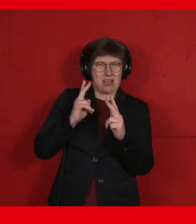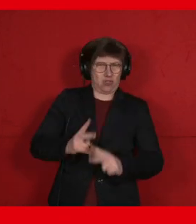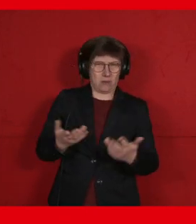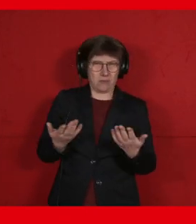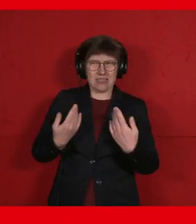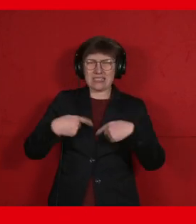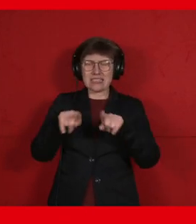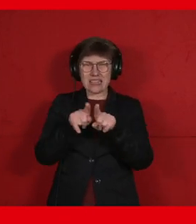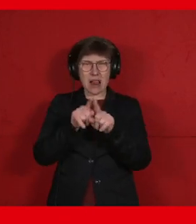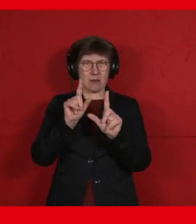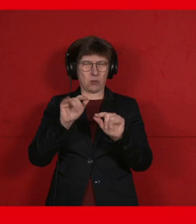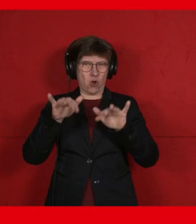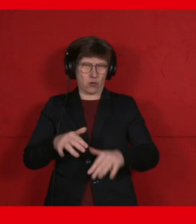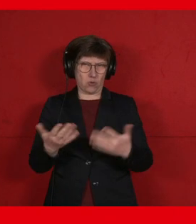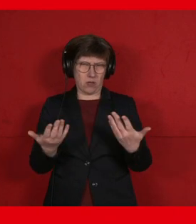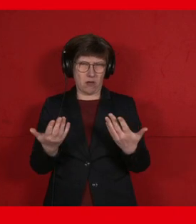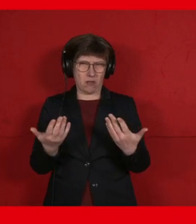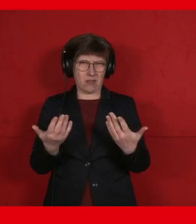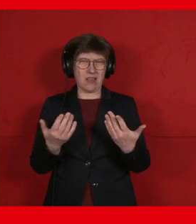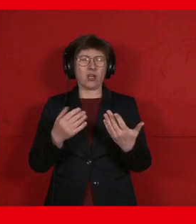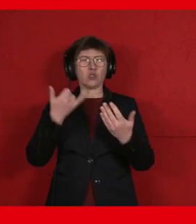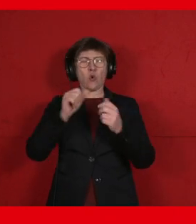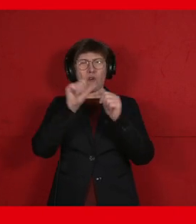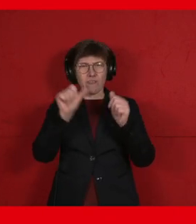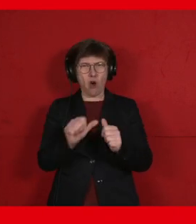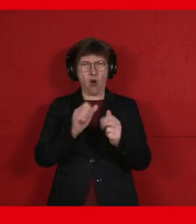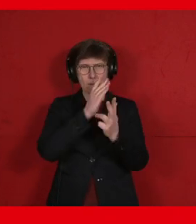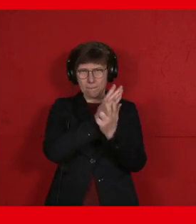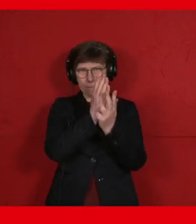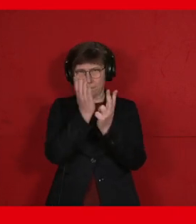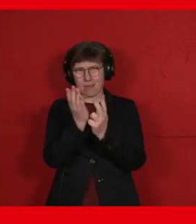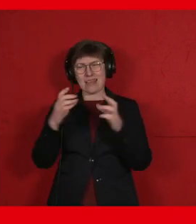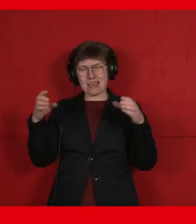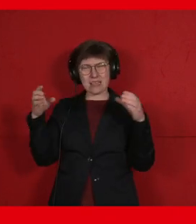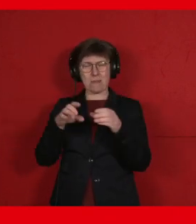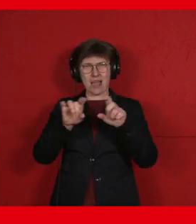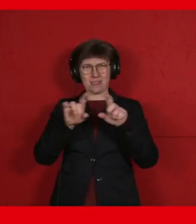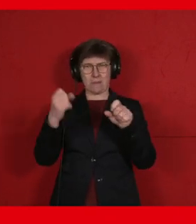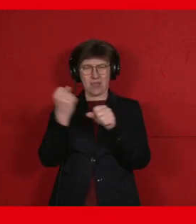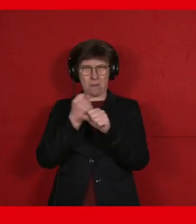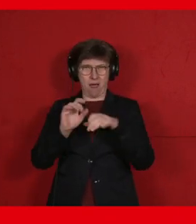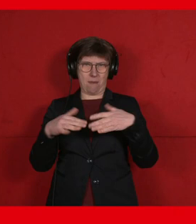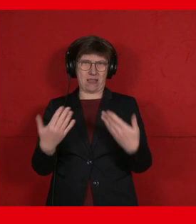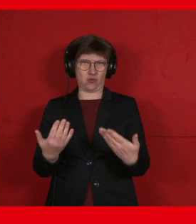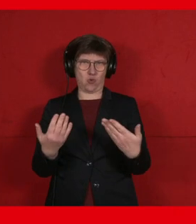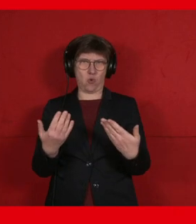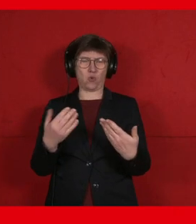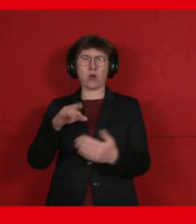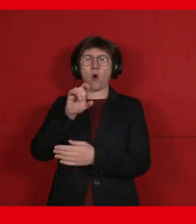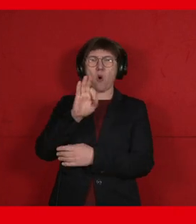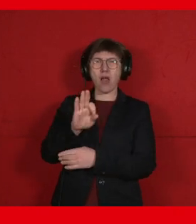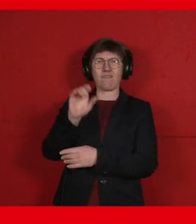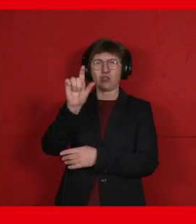an Bedeutung verloren. Und ich finde, diese Art und Weise, wie wir gemeinsam an diesen Themen arbeiten und wie